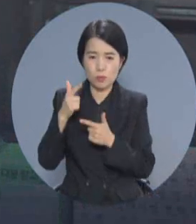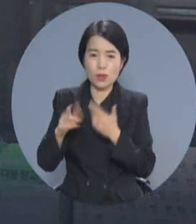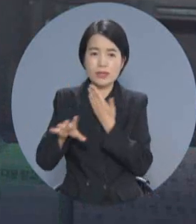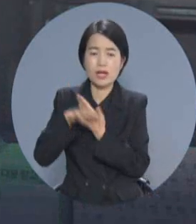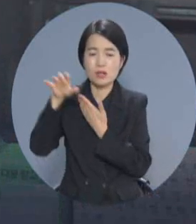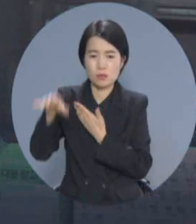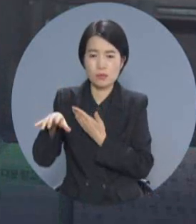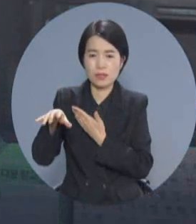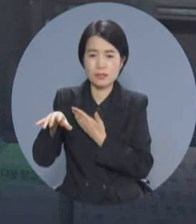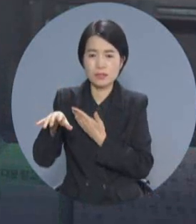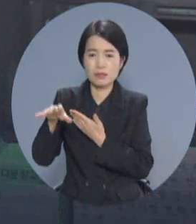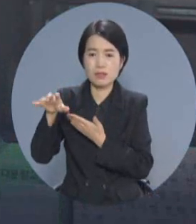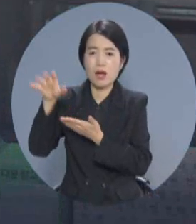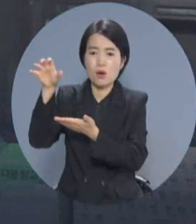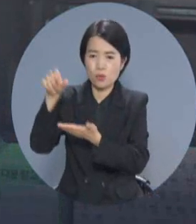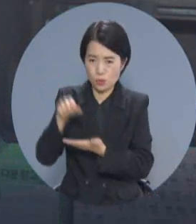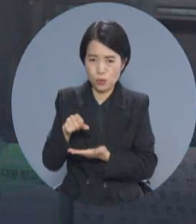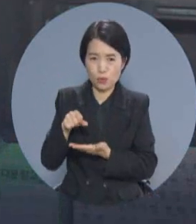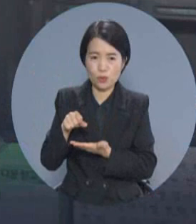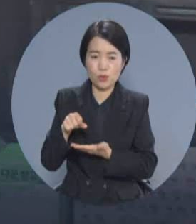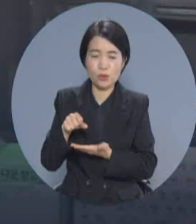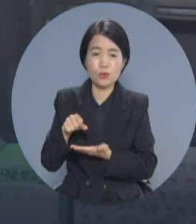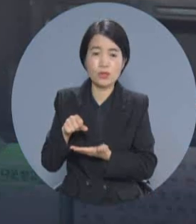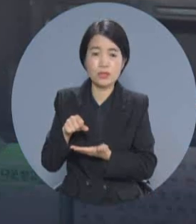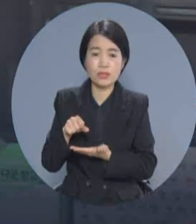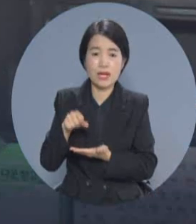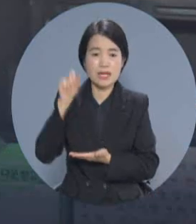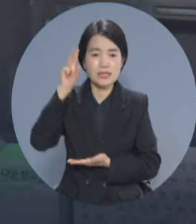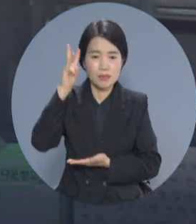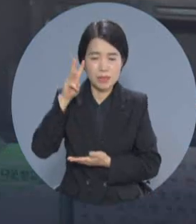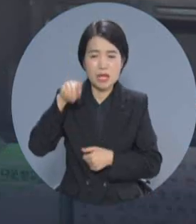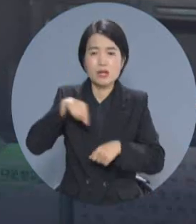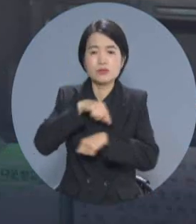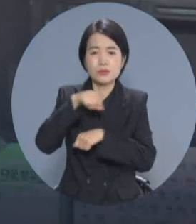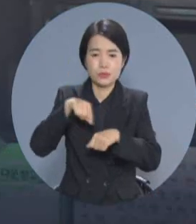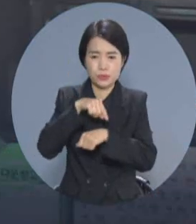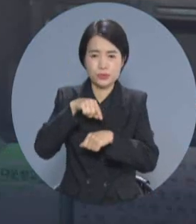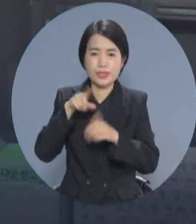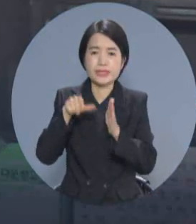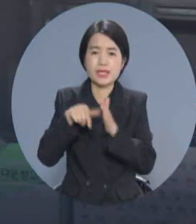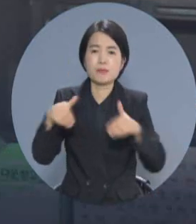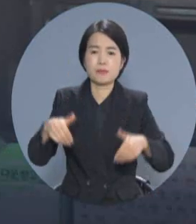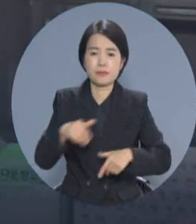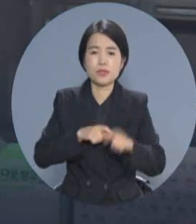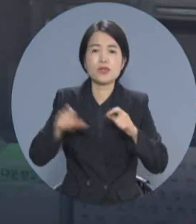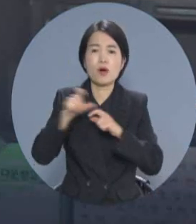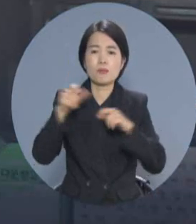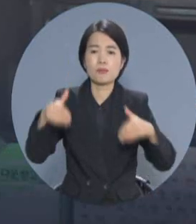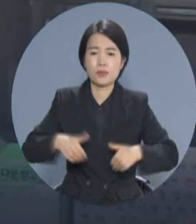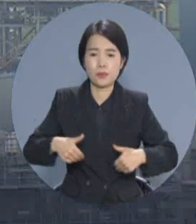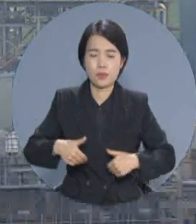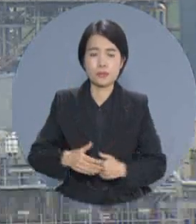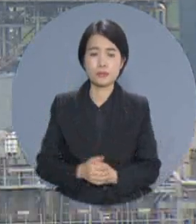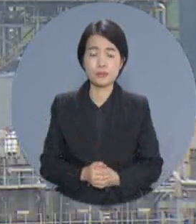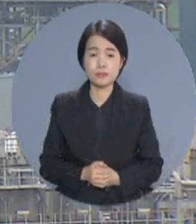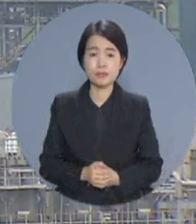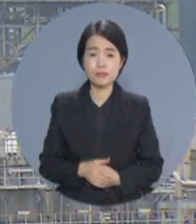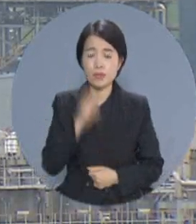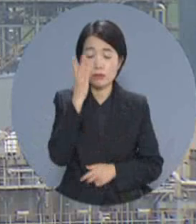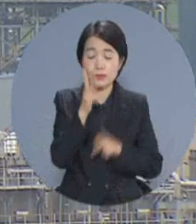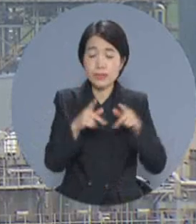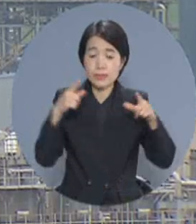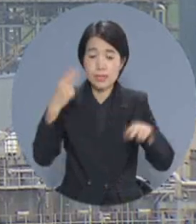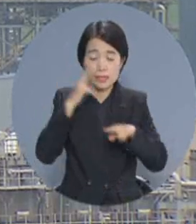쪽 저유소에서 출하하다 보니까 2, 3일 정도의 소요 시간이 더 걸리고 여수